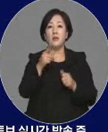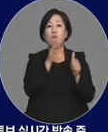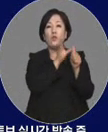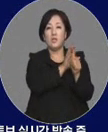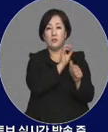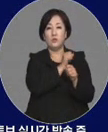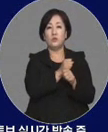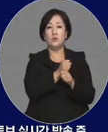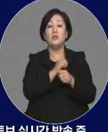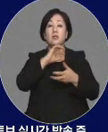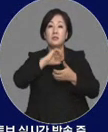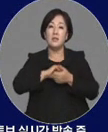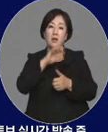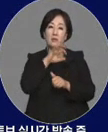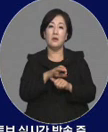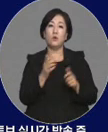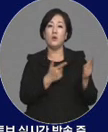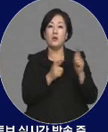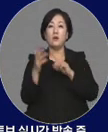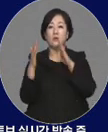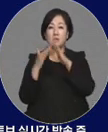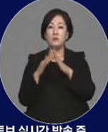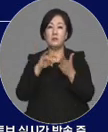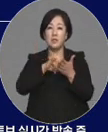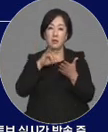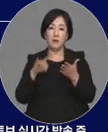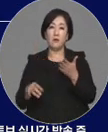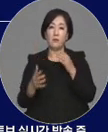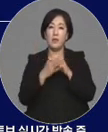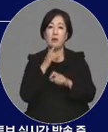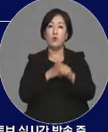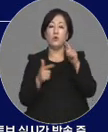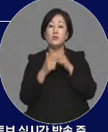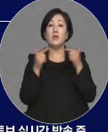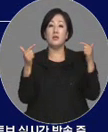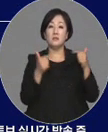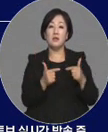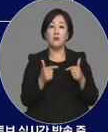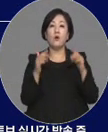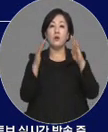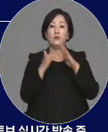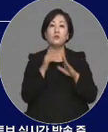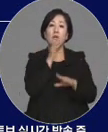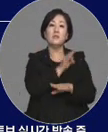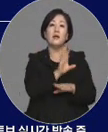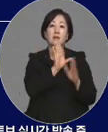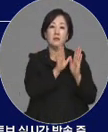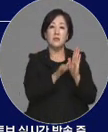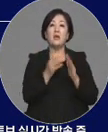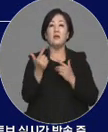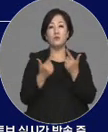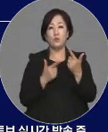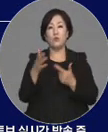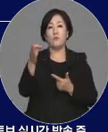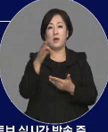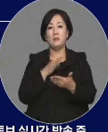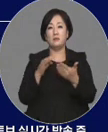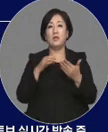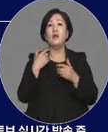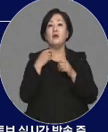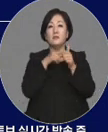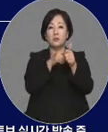제한과 다주택자 양도소득세 중과 재당첨 제한, 주택 취득 시 자금 조달 계획 신고 의무화